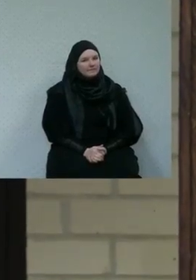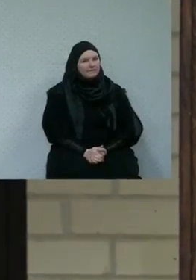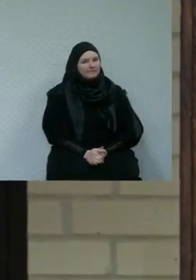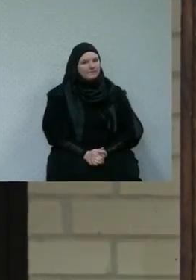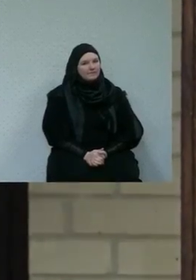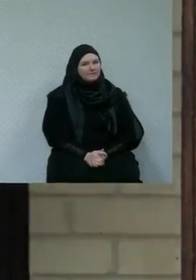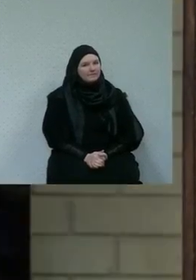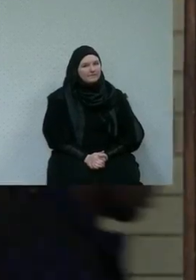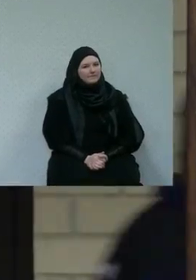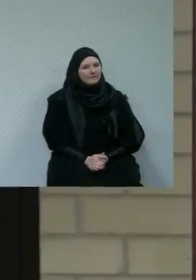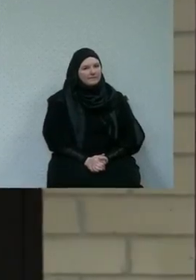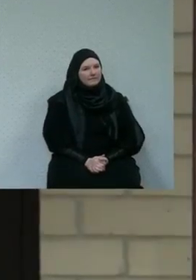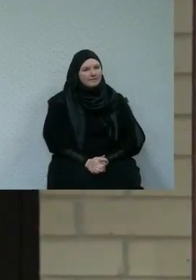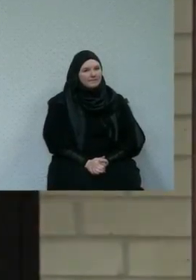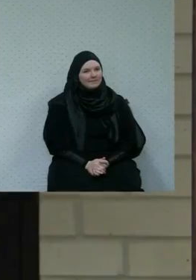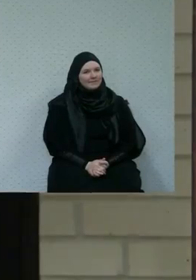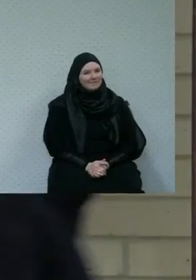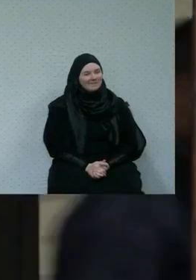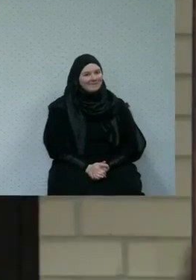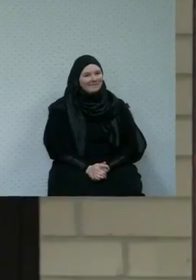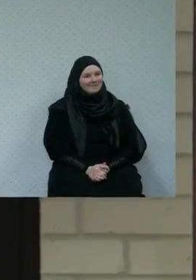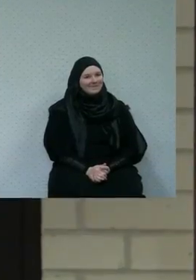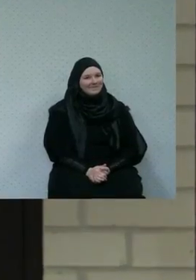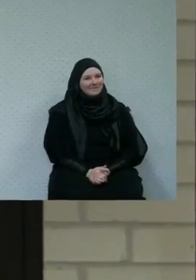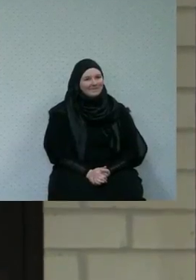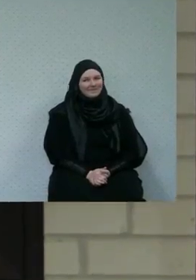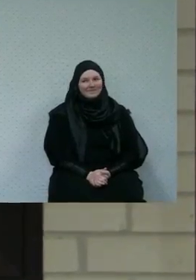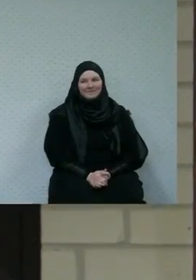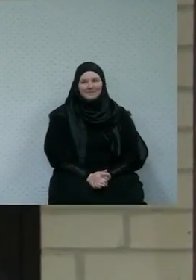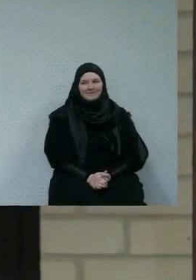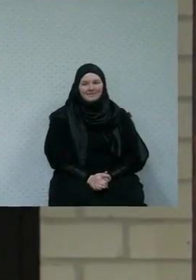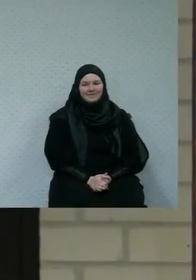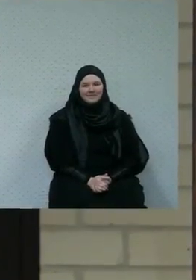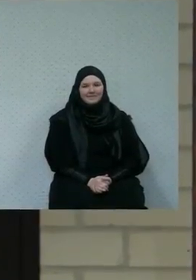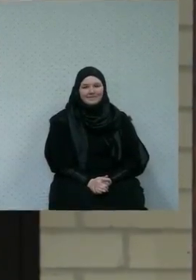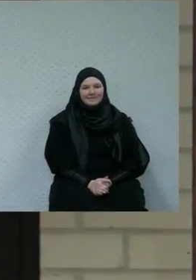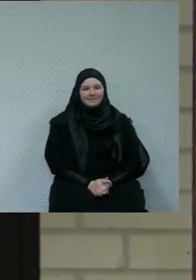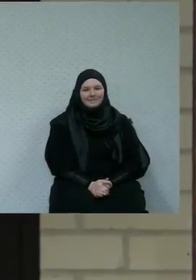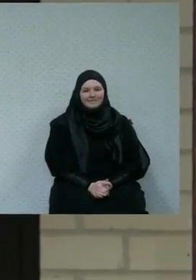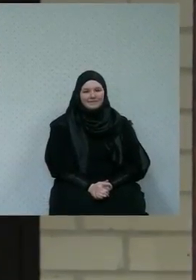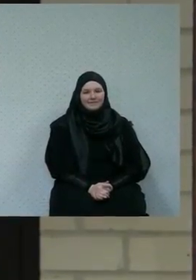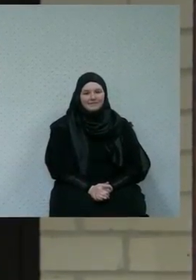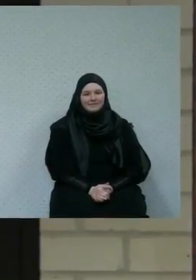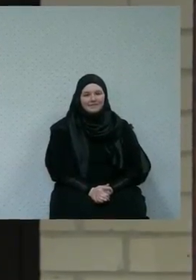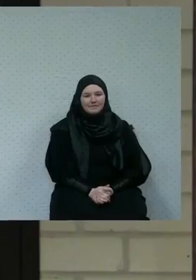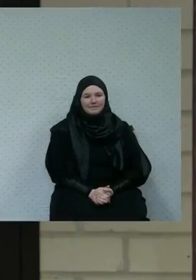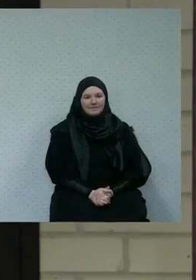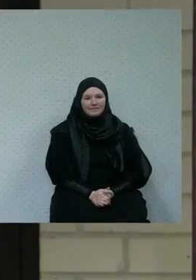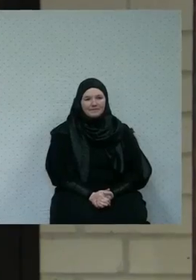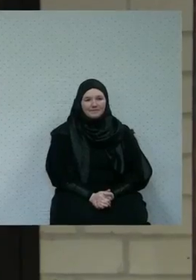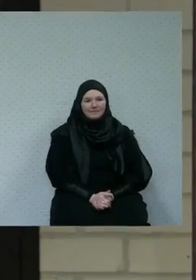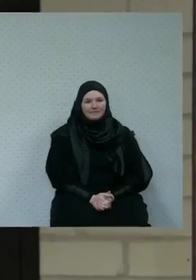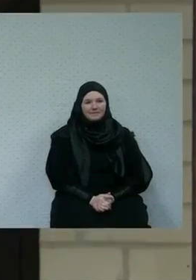بلغ الرسالة وأدى الأمانة ونصح الأمة وكشف الغمة وجاهد في سبيل دينه حتى أتاه